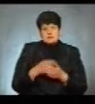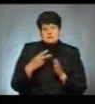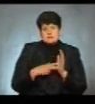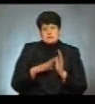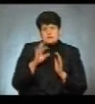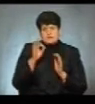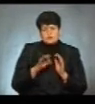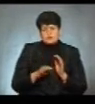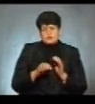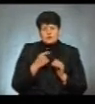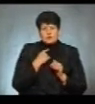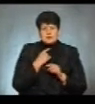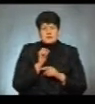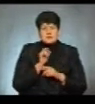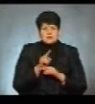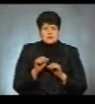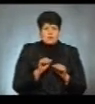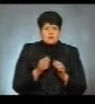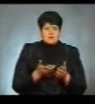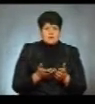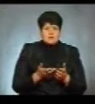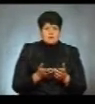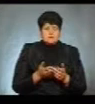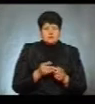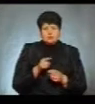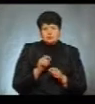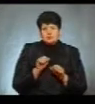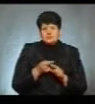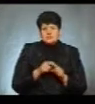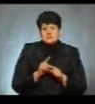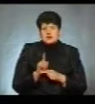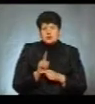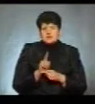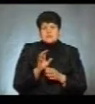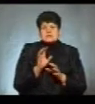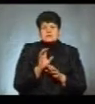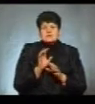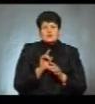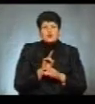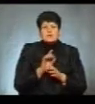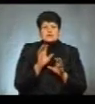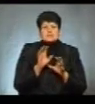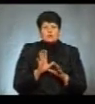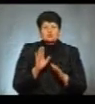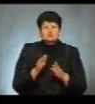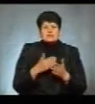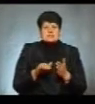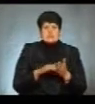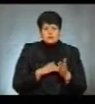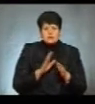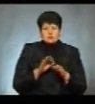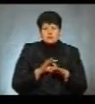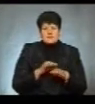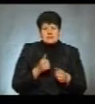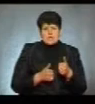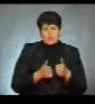голосів для призначення їм управителя. Тому, можливо, ця норма закону буде скасована, і все-таки буде проведений